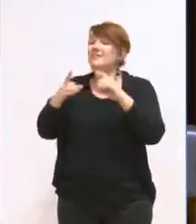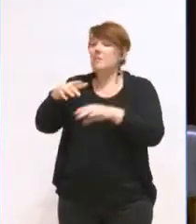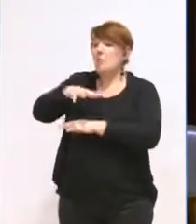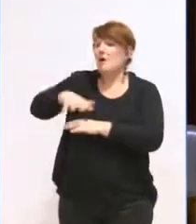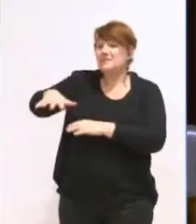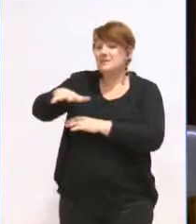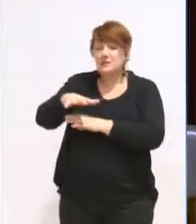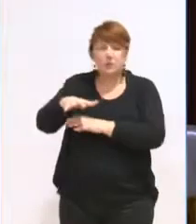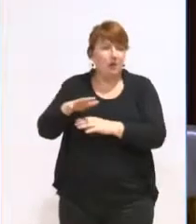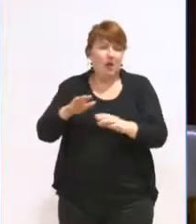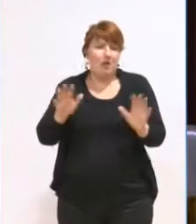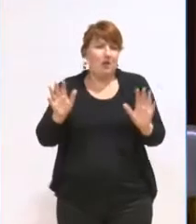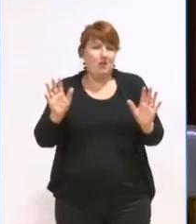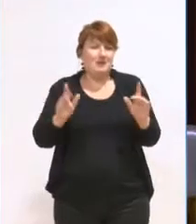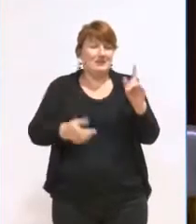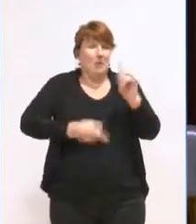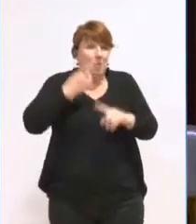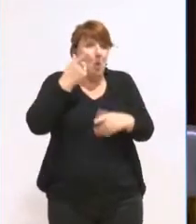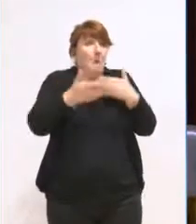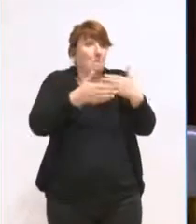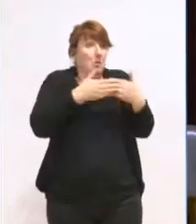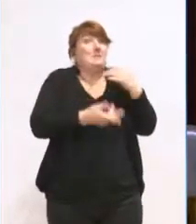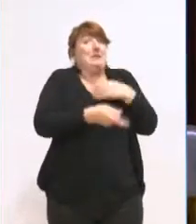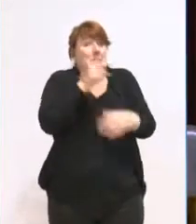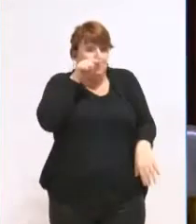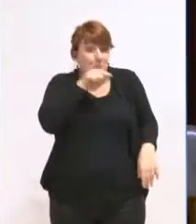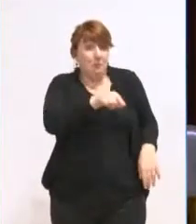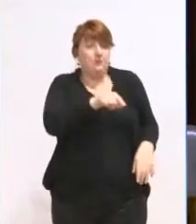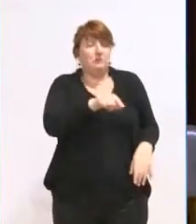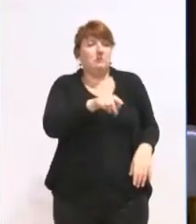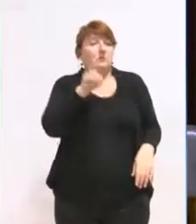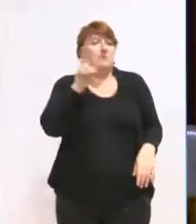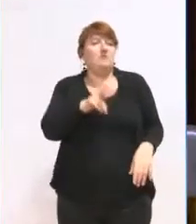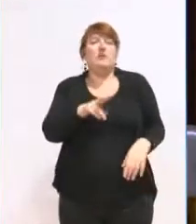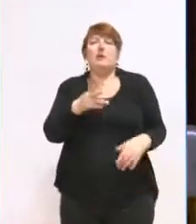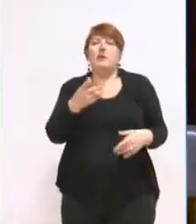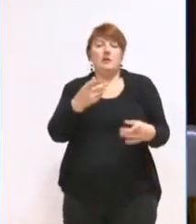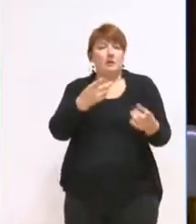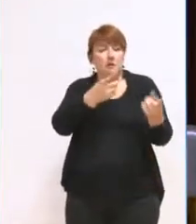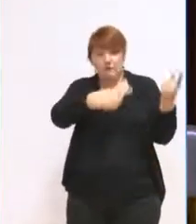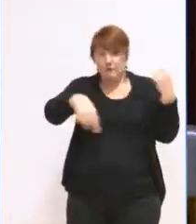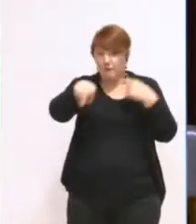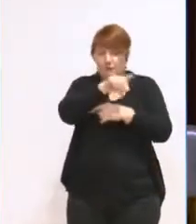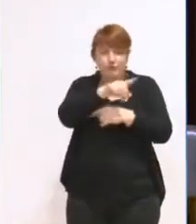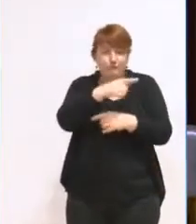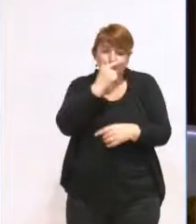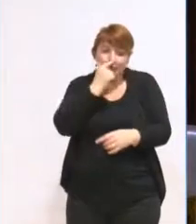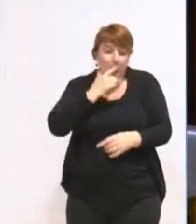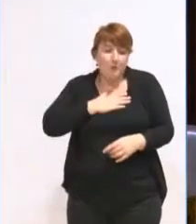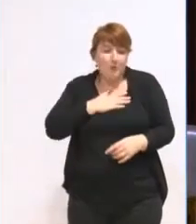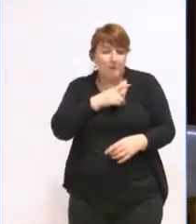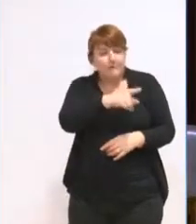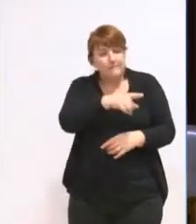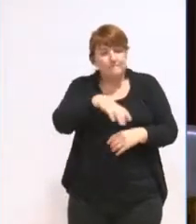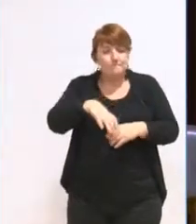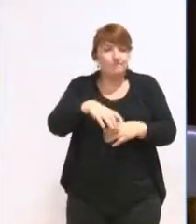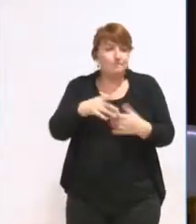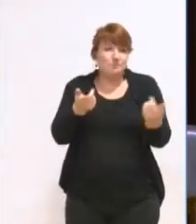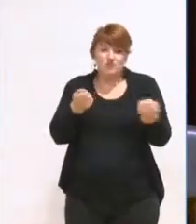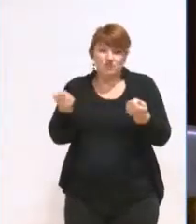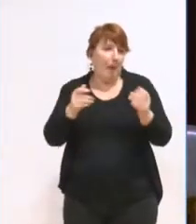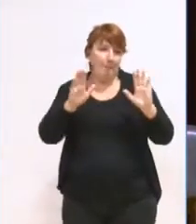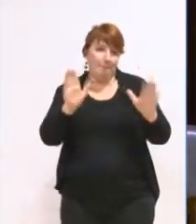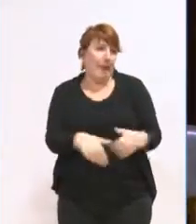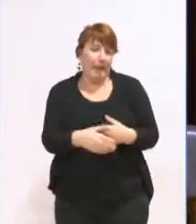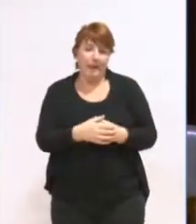nos yeux, une question que vous ne prenez pas dans le bon sens. La fermeture d'équipements